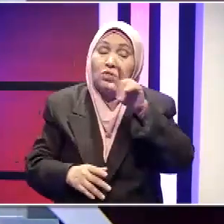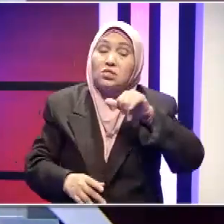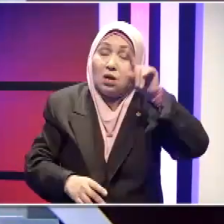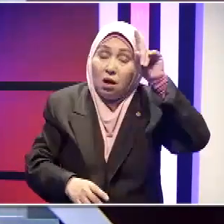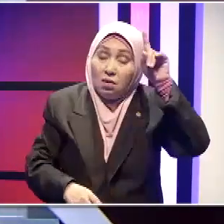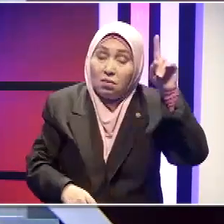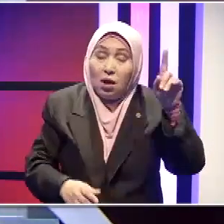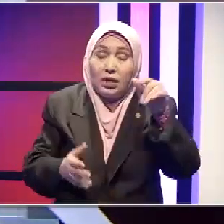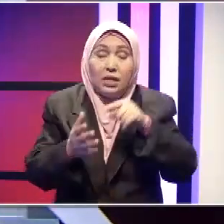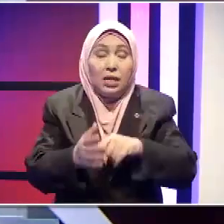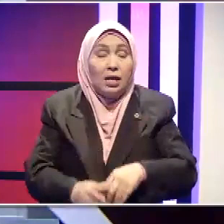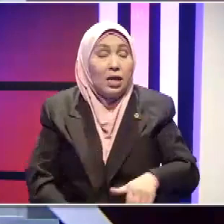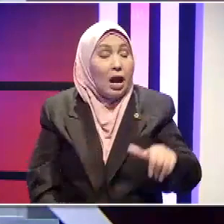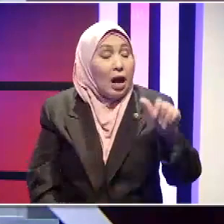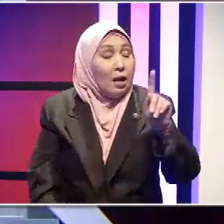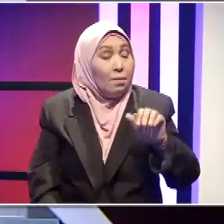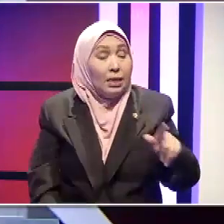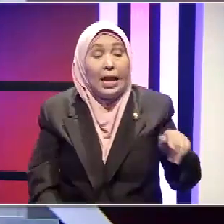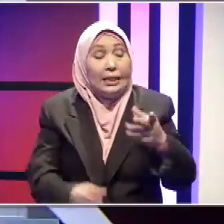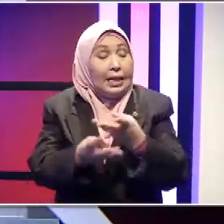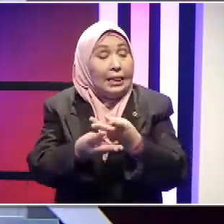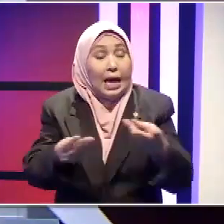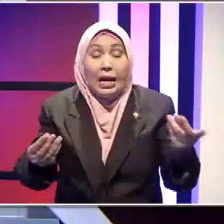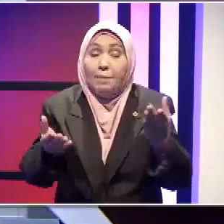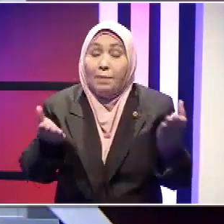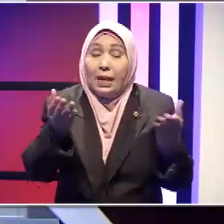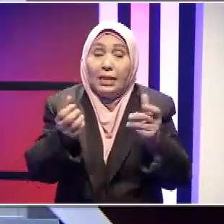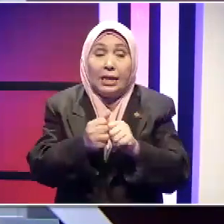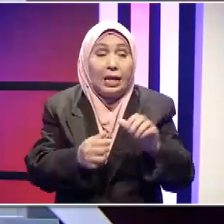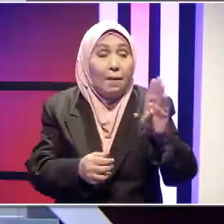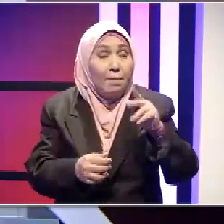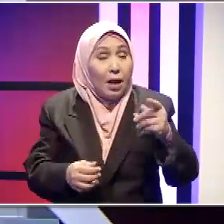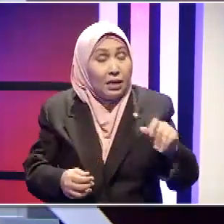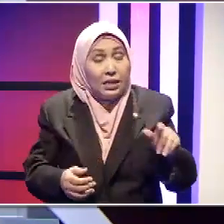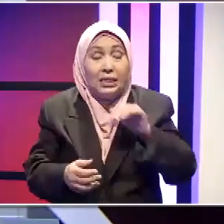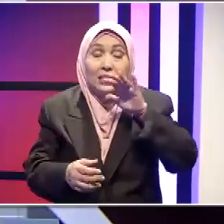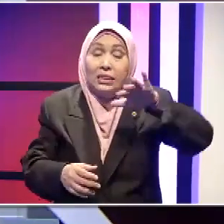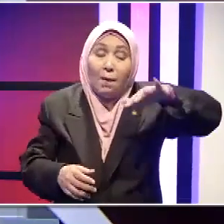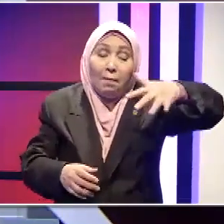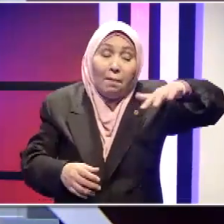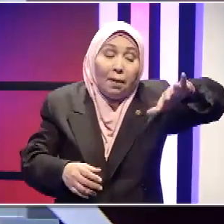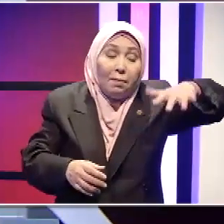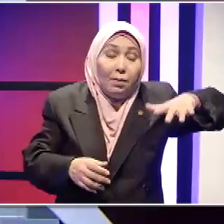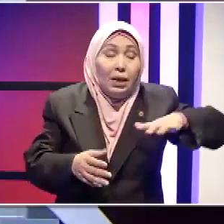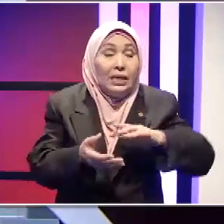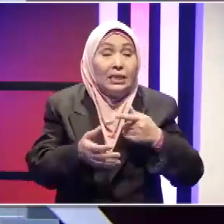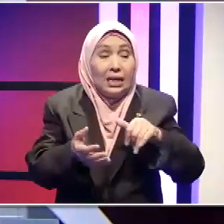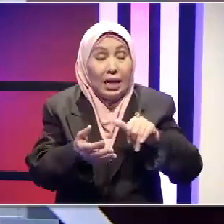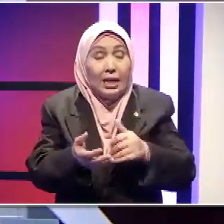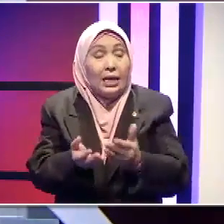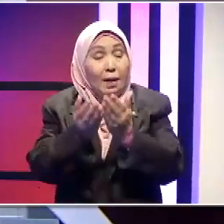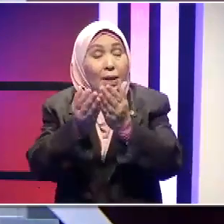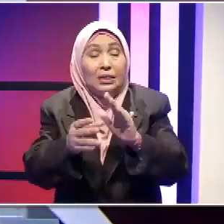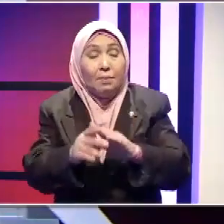Albab Al baru ni masuk asalnya dari perbandingan bahwa metastabil kapal begitu